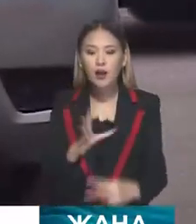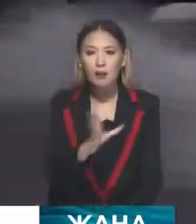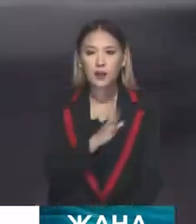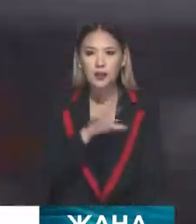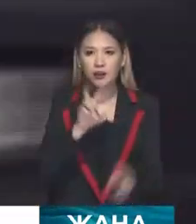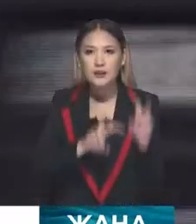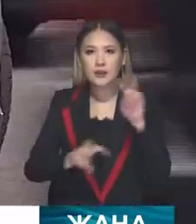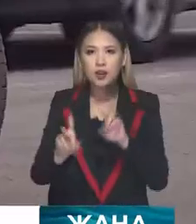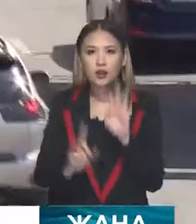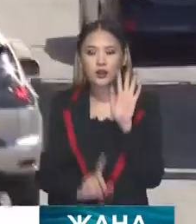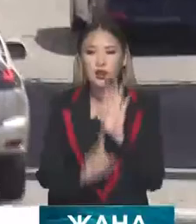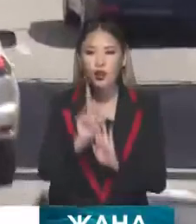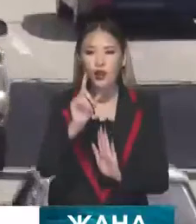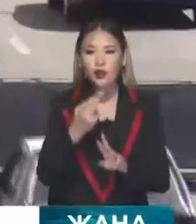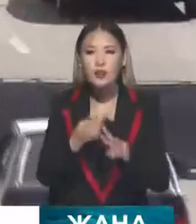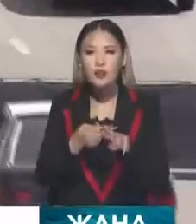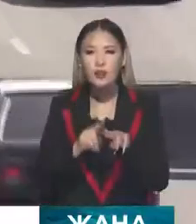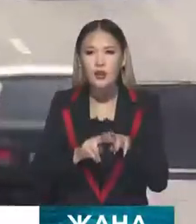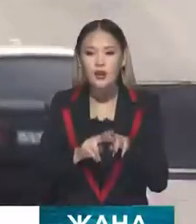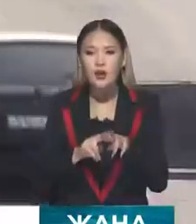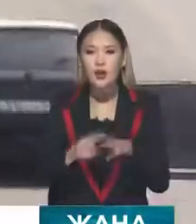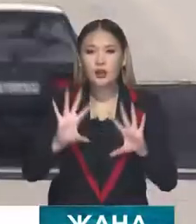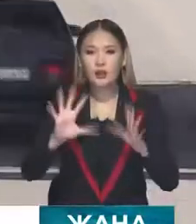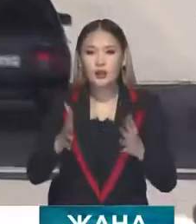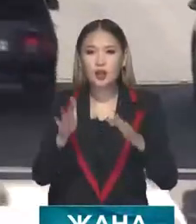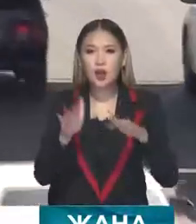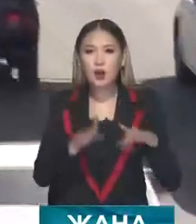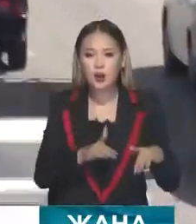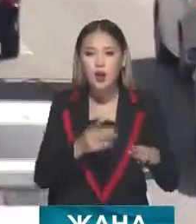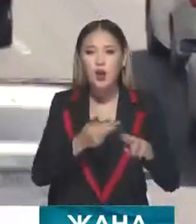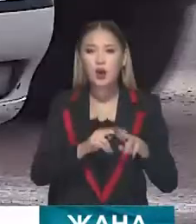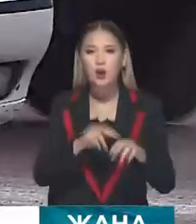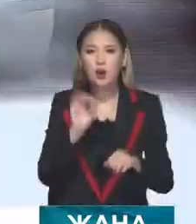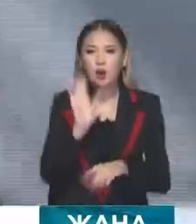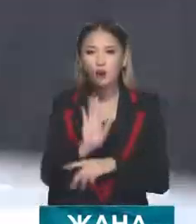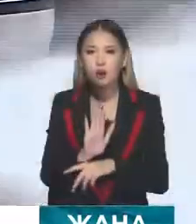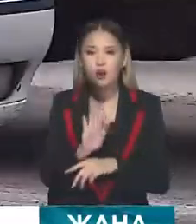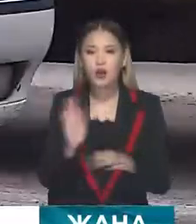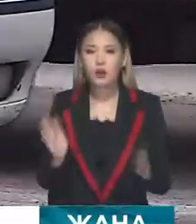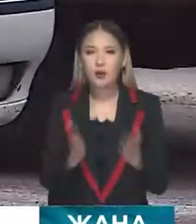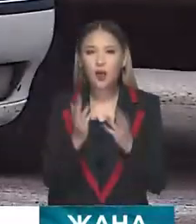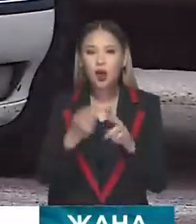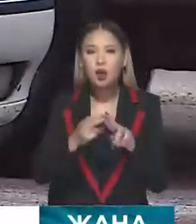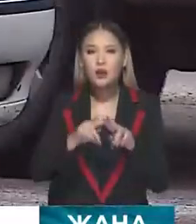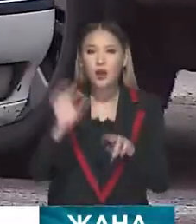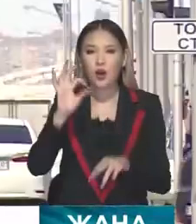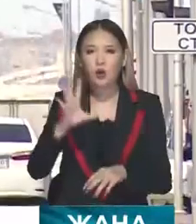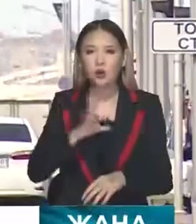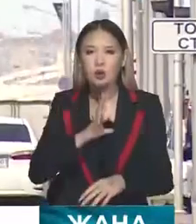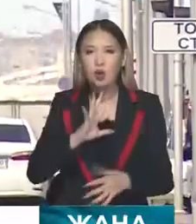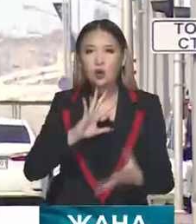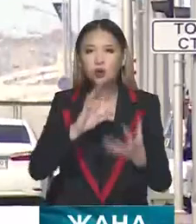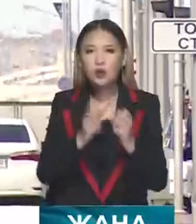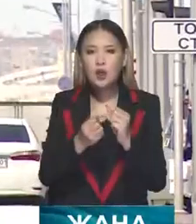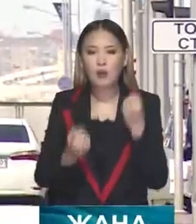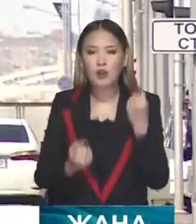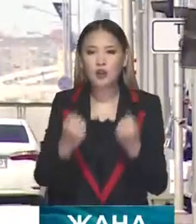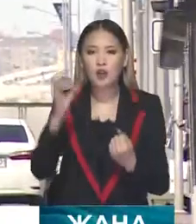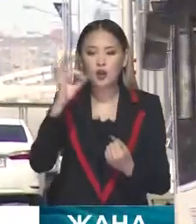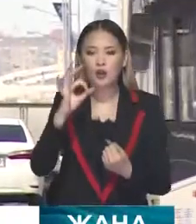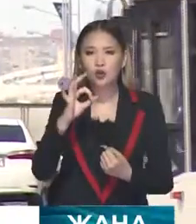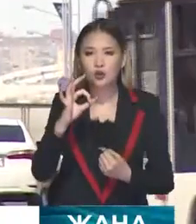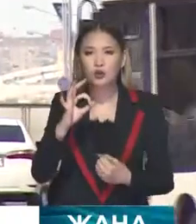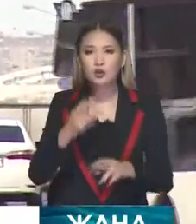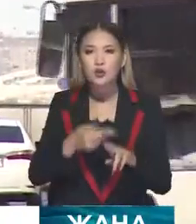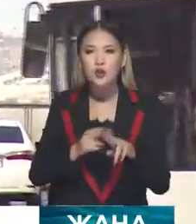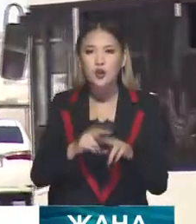іздеу салынбаған және кедендік рәсімнен өткен болса, қолдау тапсырды. Заңдастыру үшін утилизация және алғашқы тіркеу сомасын